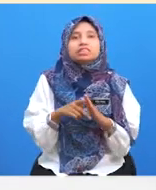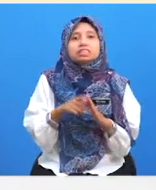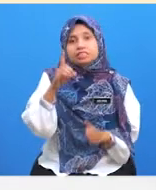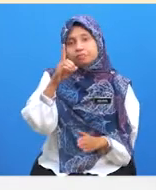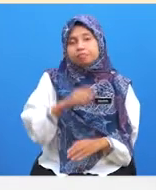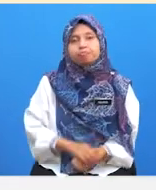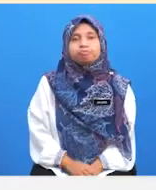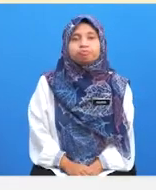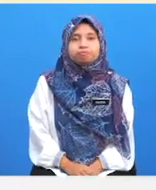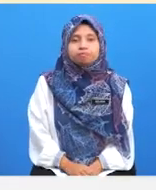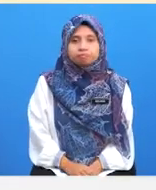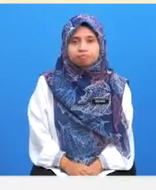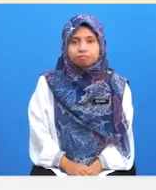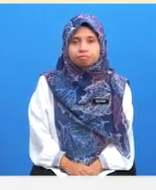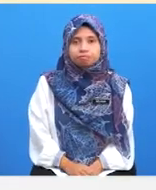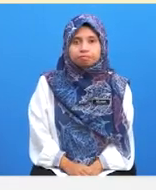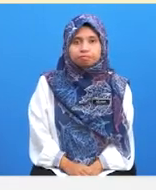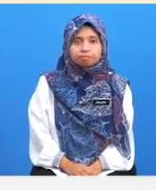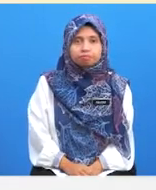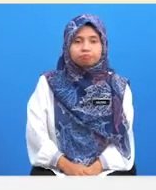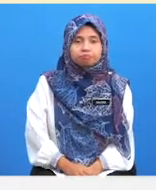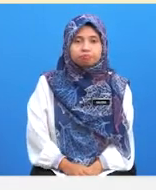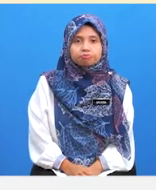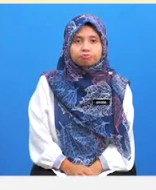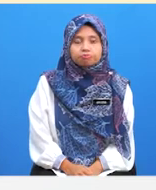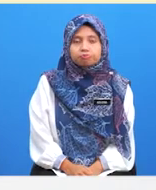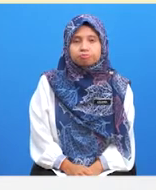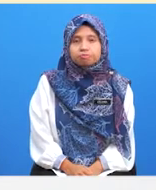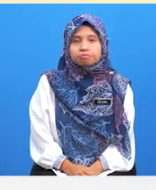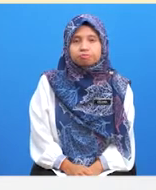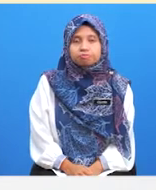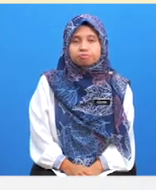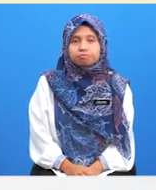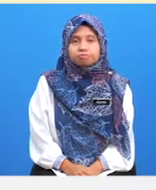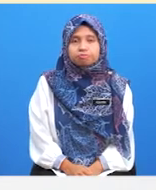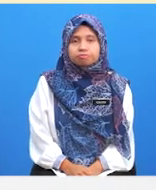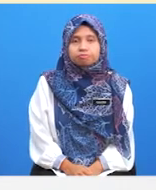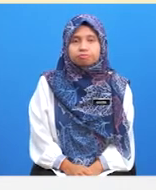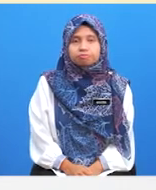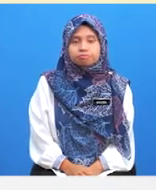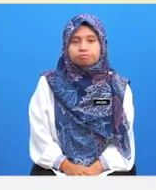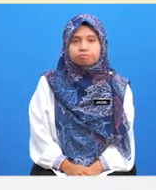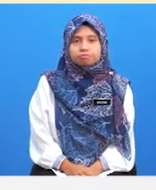melaksanakan polisi atau dasar yang berkaitan dengan ekonomi